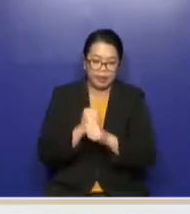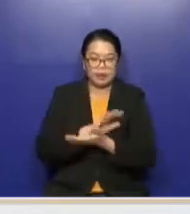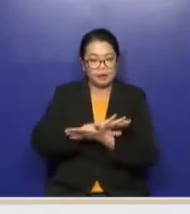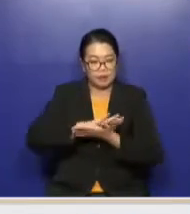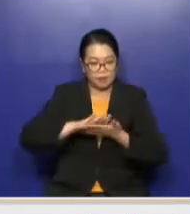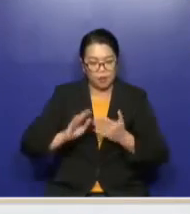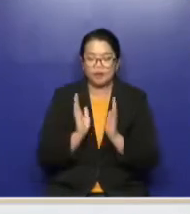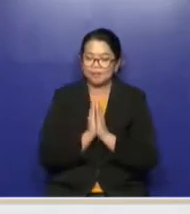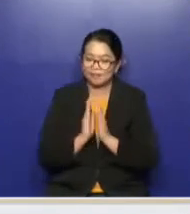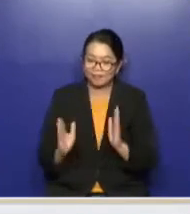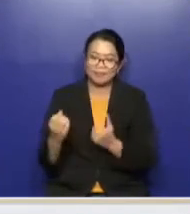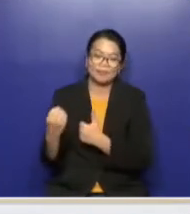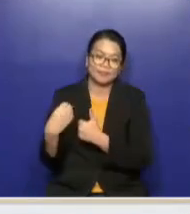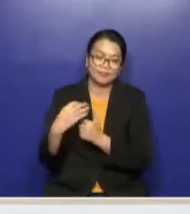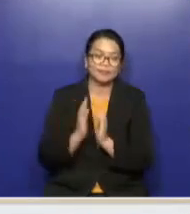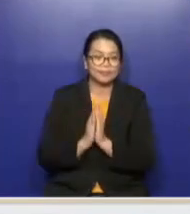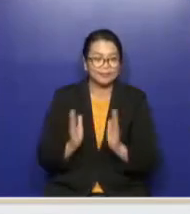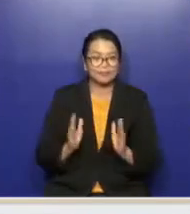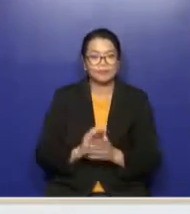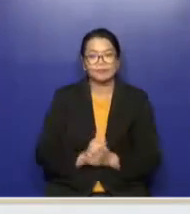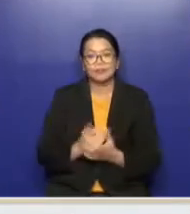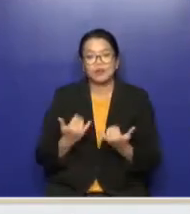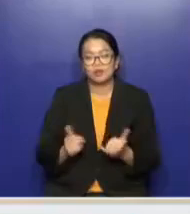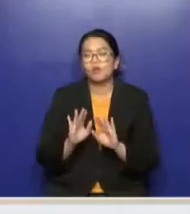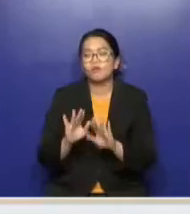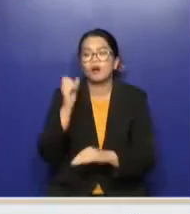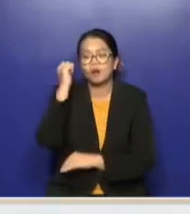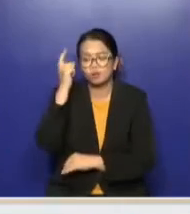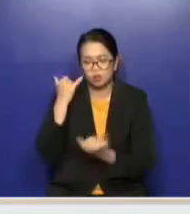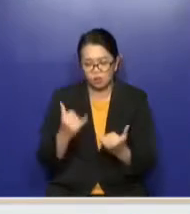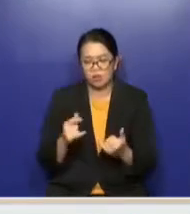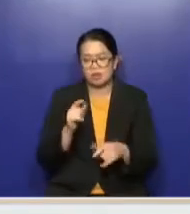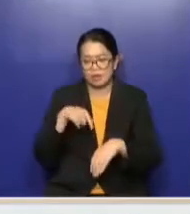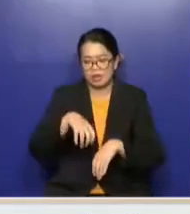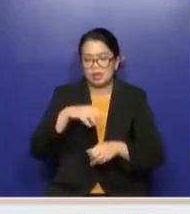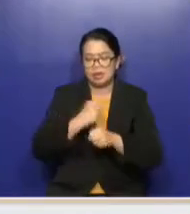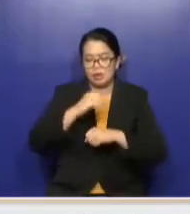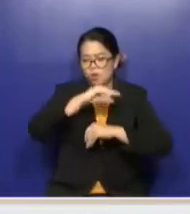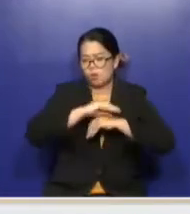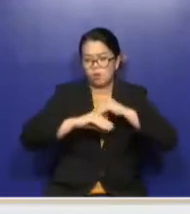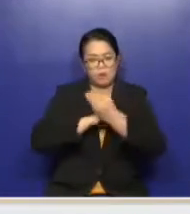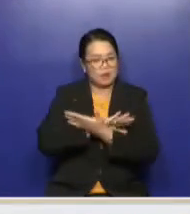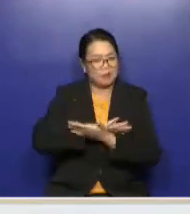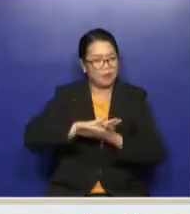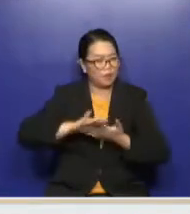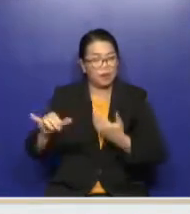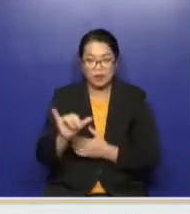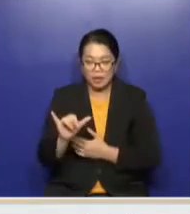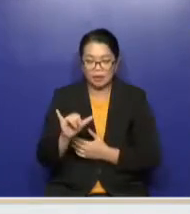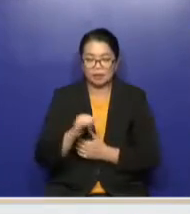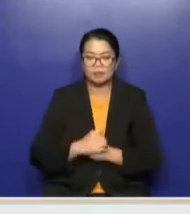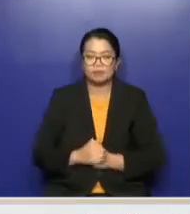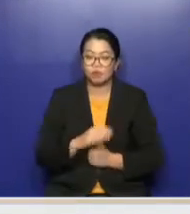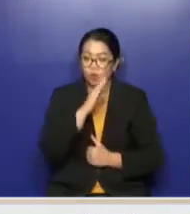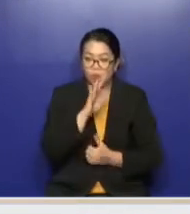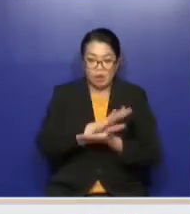ะครับต้องขอบคุณท่านรังสีมาแต่เพียงแต่ว่าฝากเข้าใจว่าสภาเราสร้างยังไม่เสร็จนะครับเพ